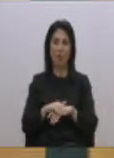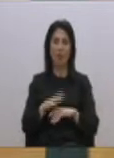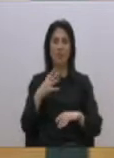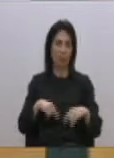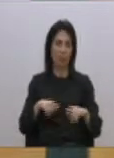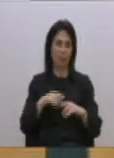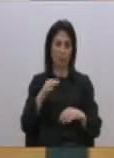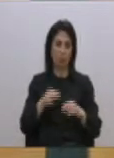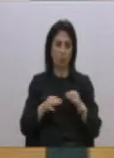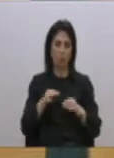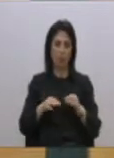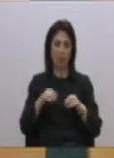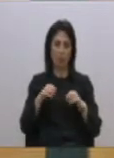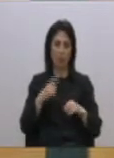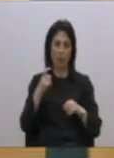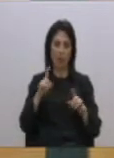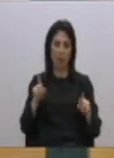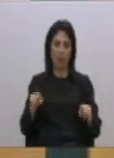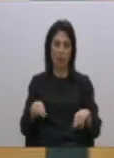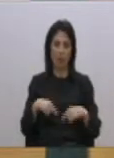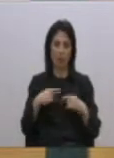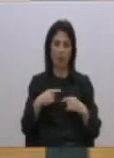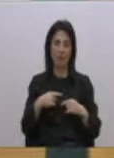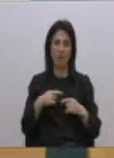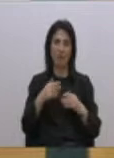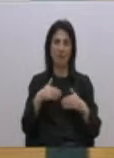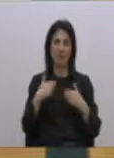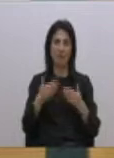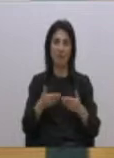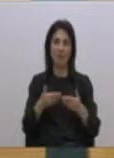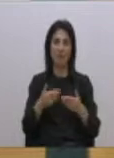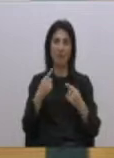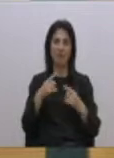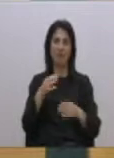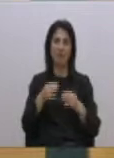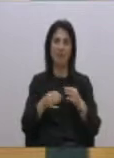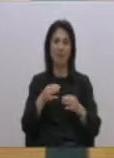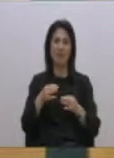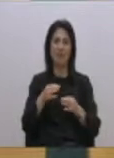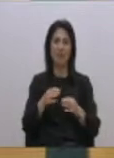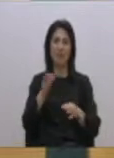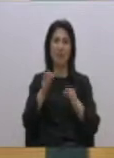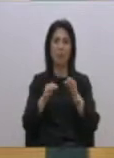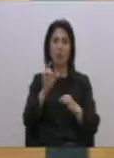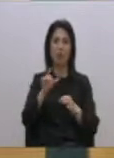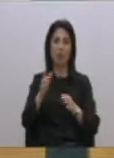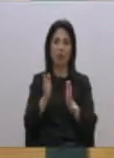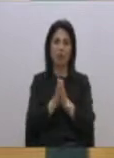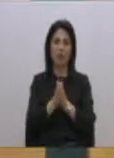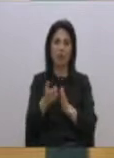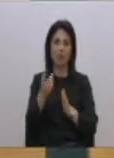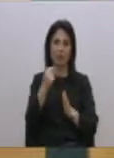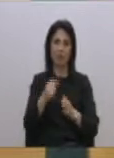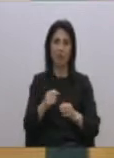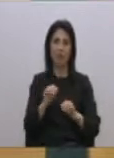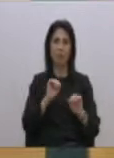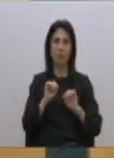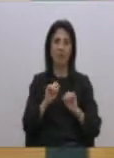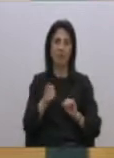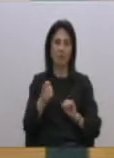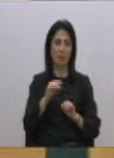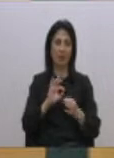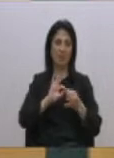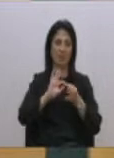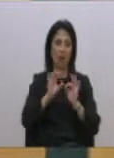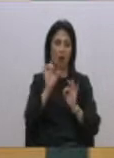საქართველოს იურისდიქციის მაღალმოსლების განხორციელების წინადადებით მიმართავს სხვა სასამართლოების მოსამართლეებს. ეს საფუძვლები